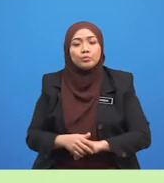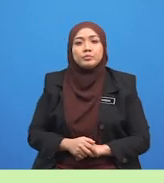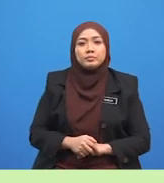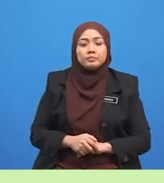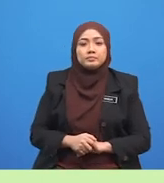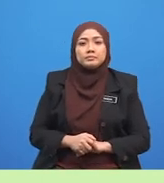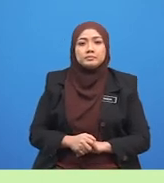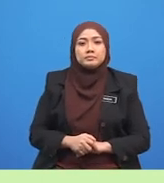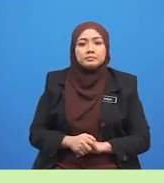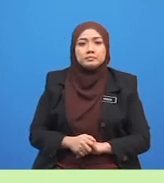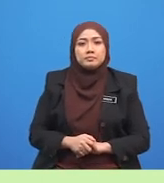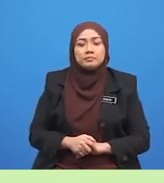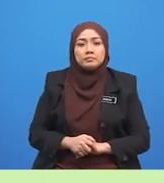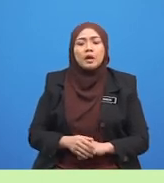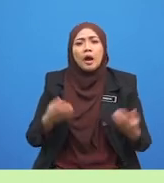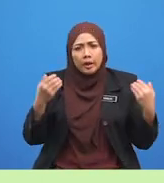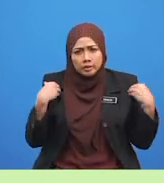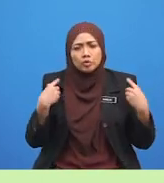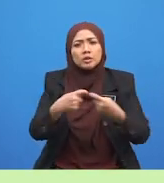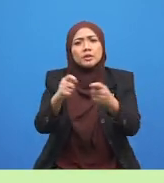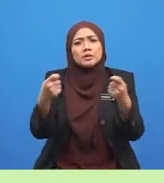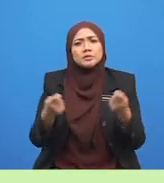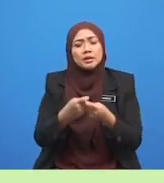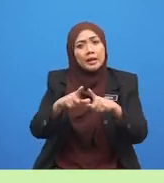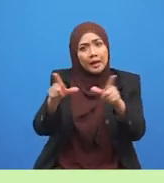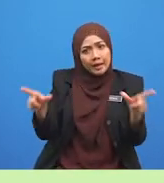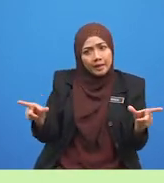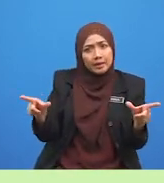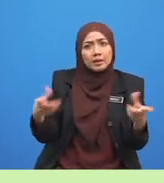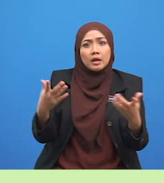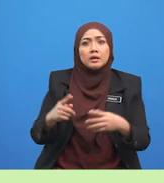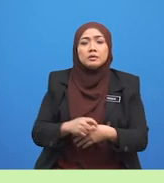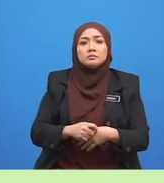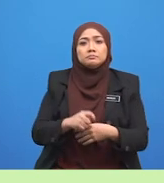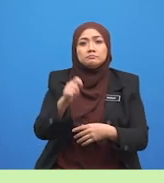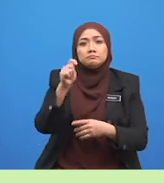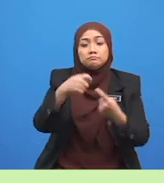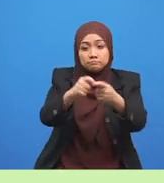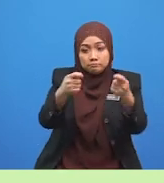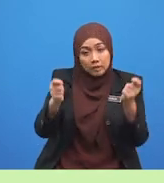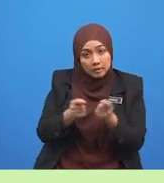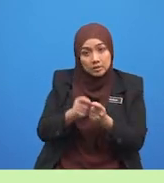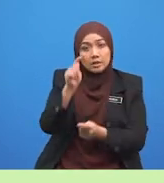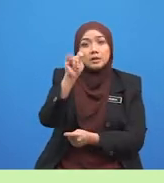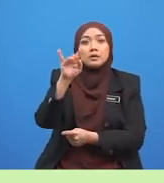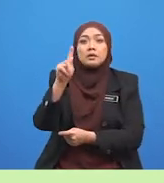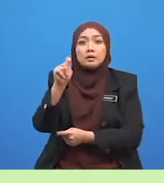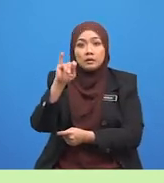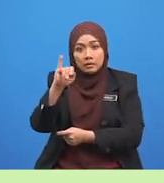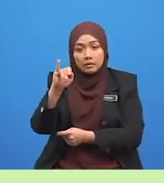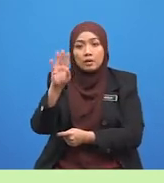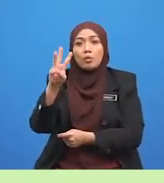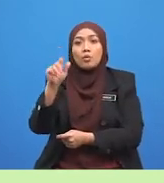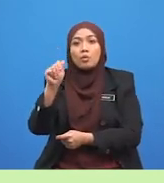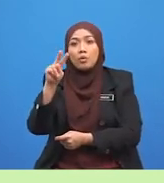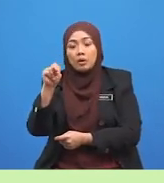Namun begitu, terdapat juga tasik buatan yang lain seperti Tasik Titiwangsa yang kegunaannya untuk